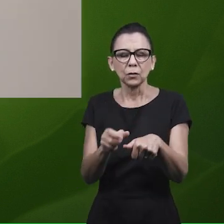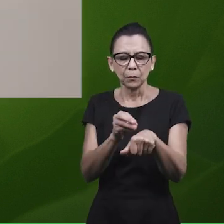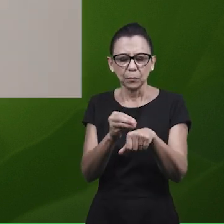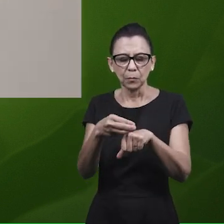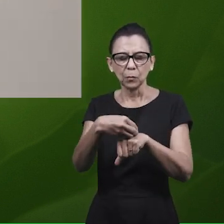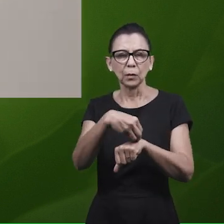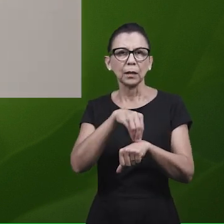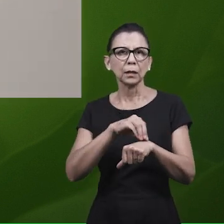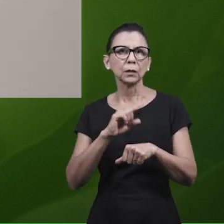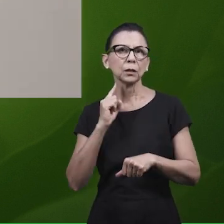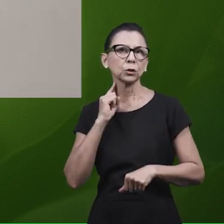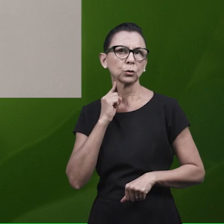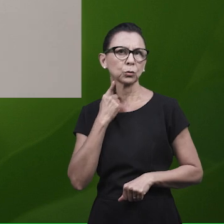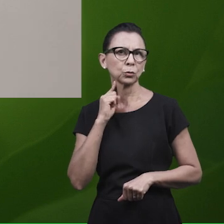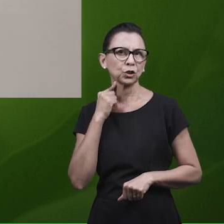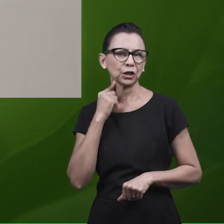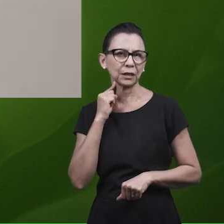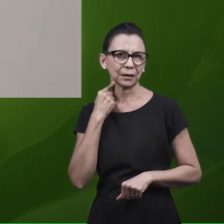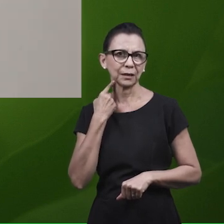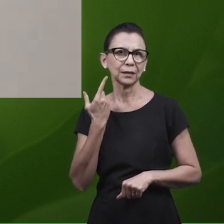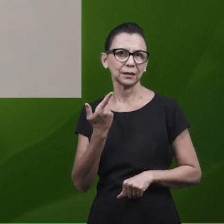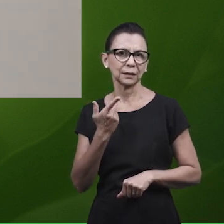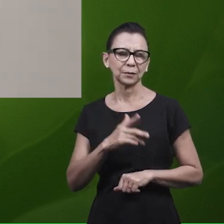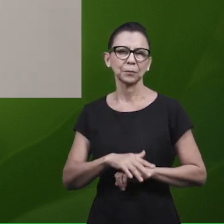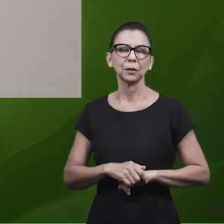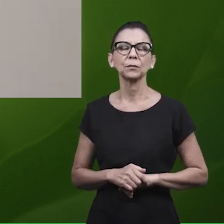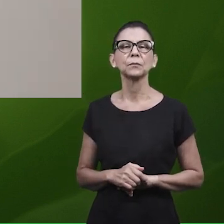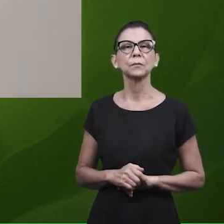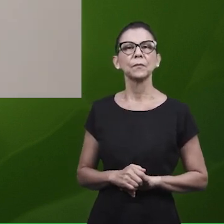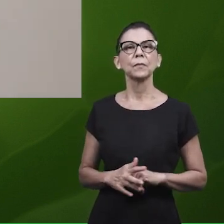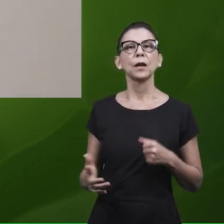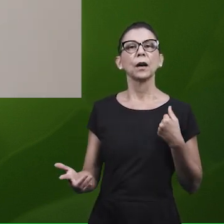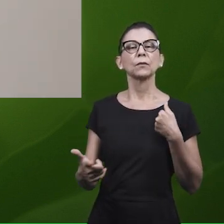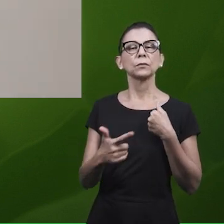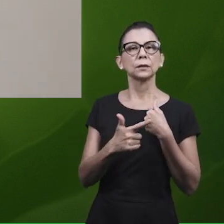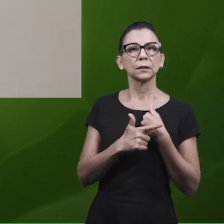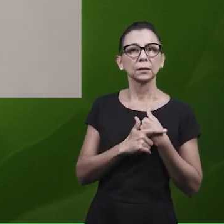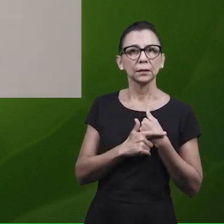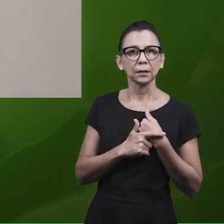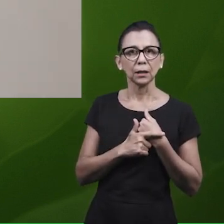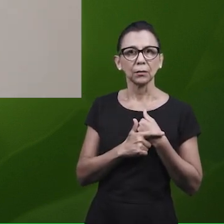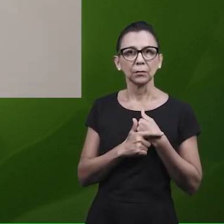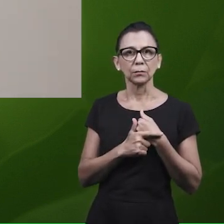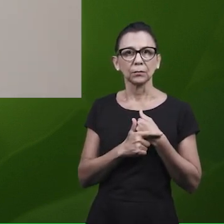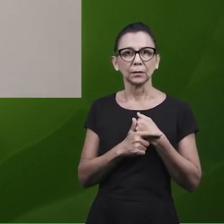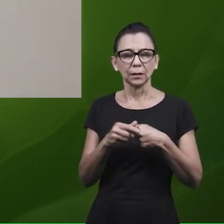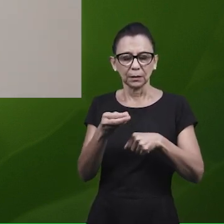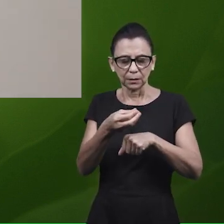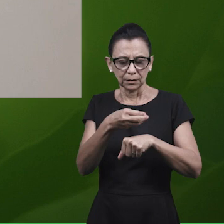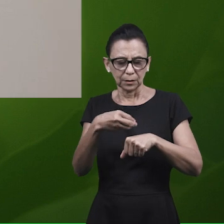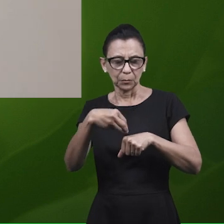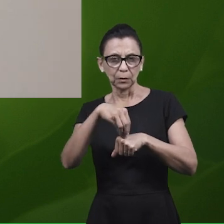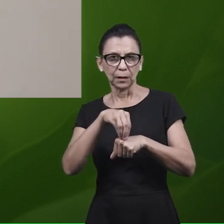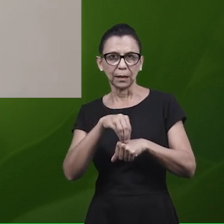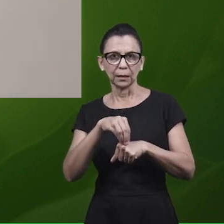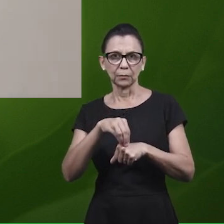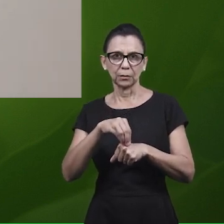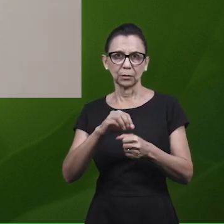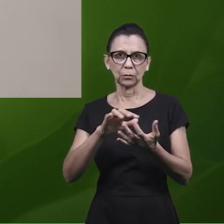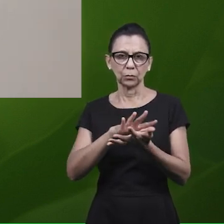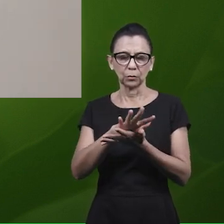molécule de salité. Donc la fonction du savon, la molécule du savon, est justement le fait de